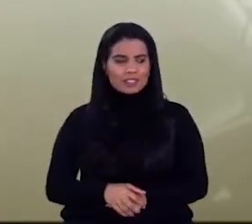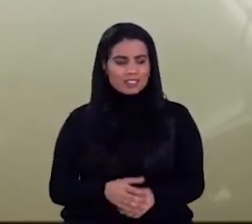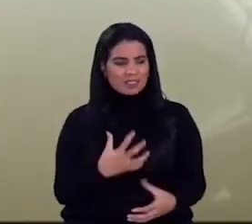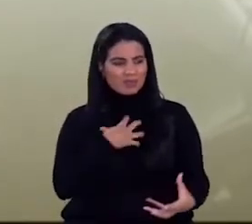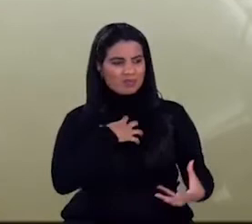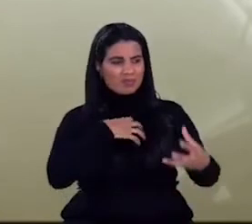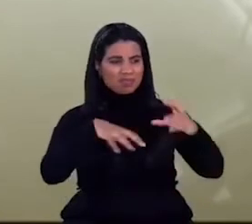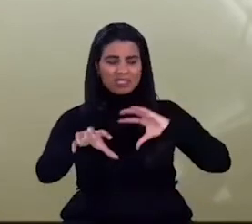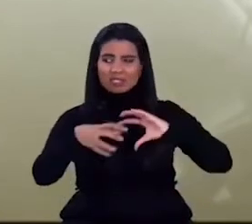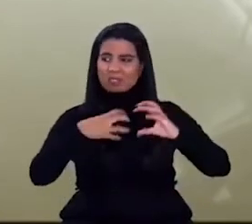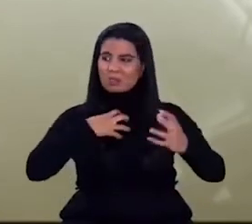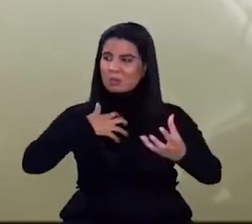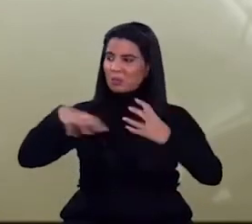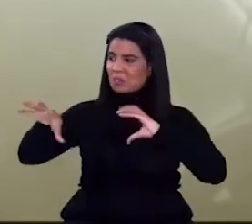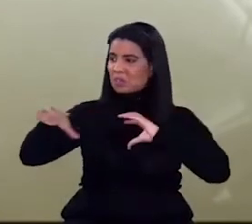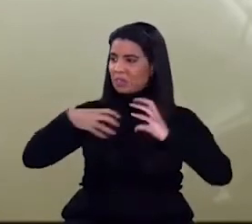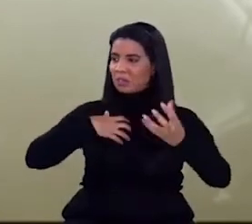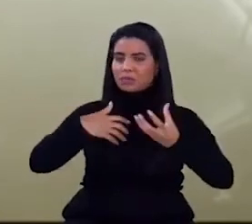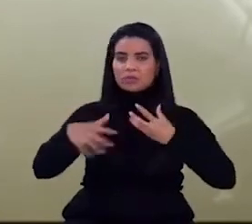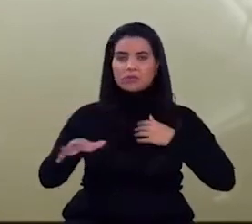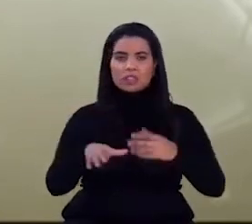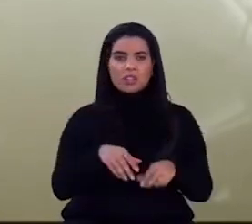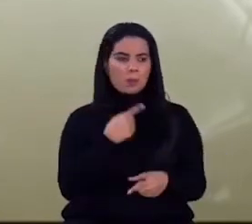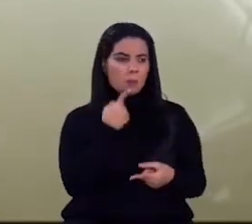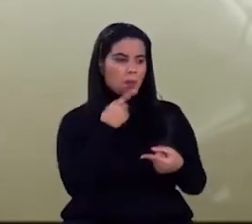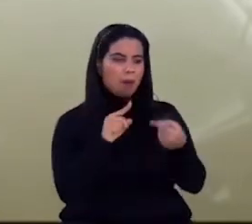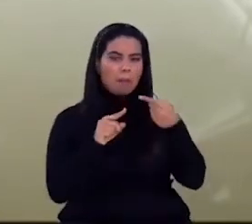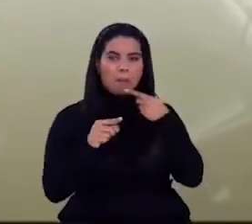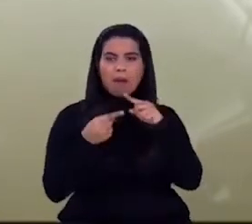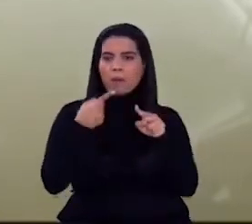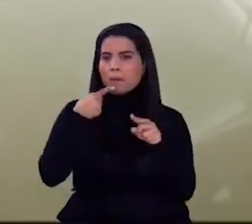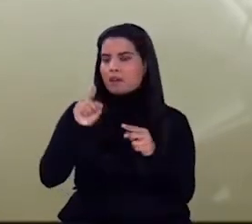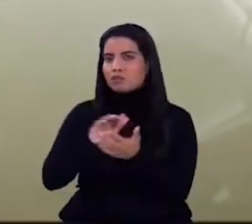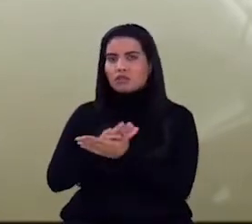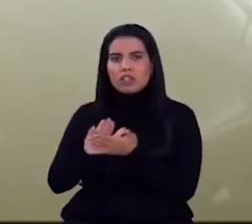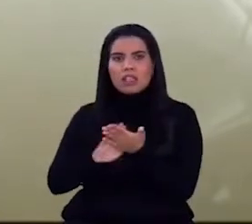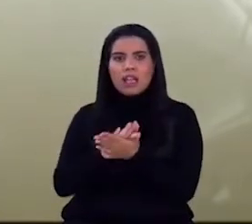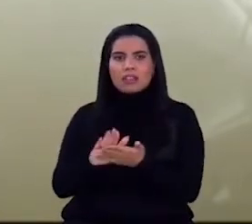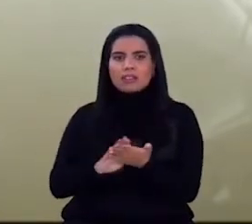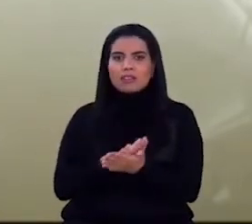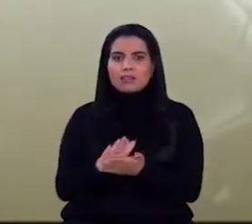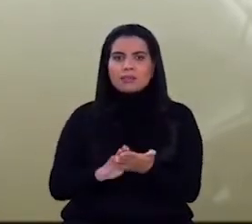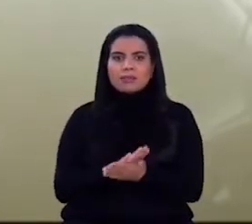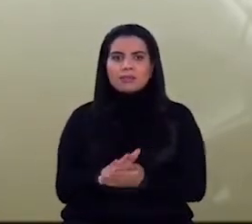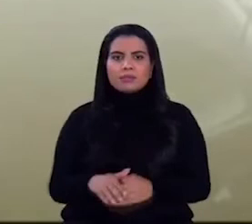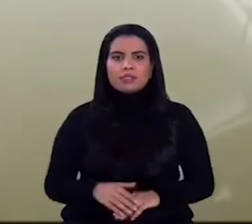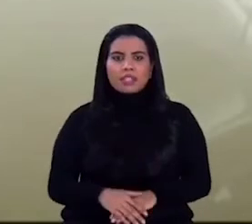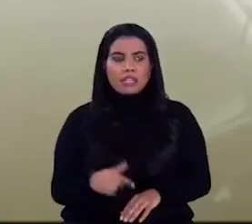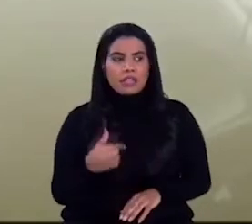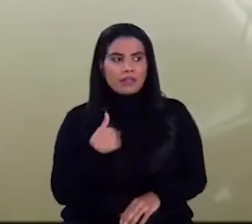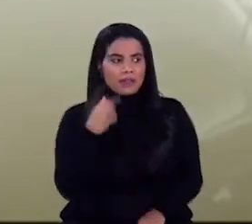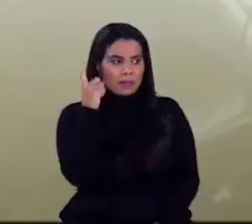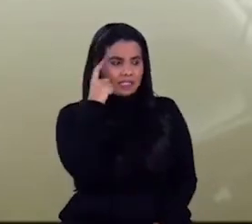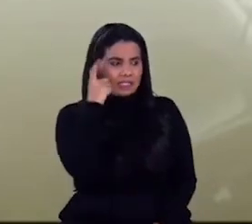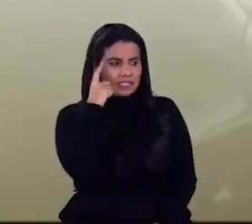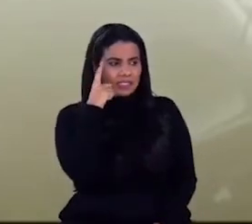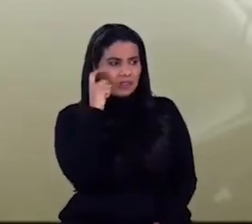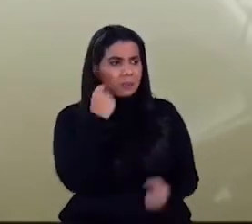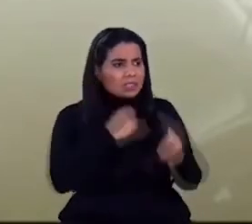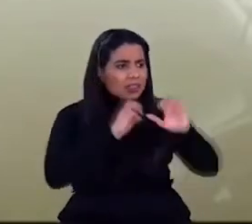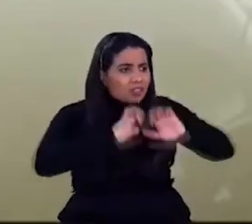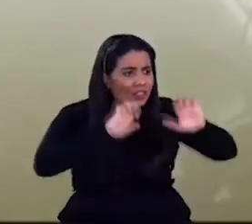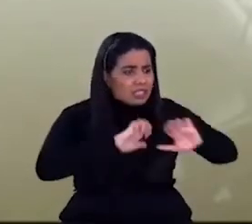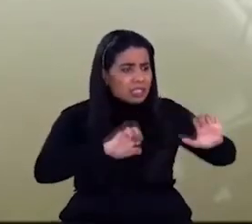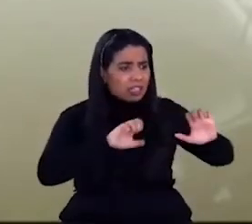je faisais tout sans murmurer j'avais peur de ne pas parler de jésus aux gens sinon leur âme serait me serait demandé